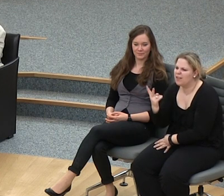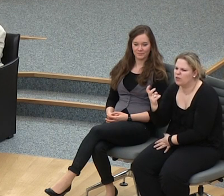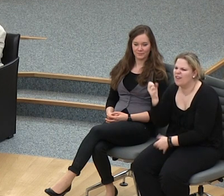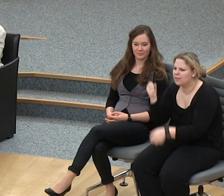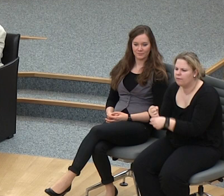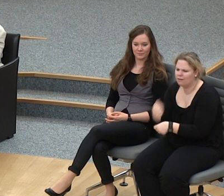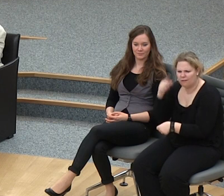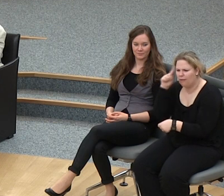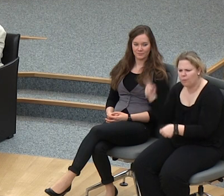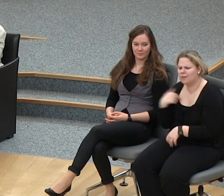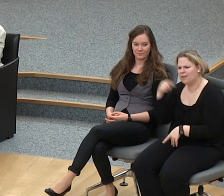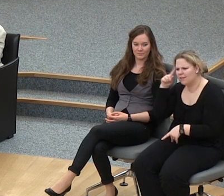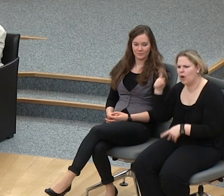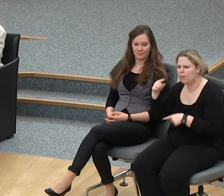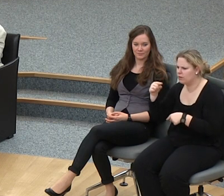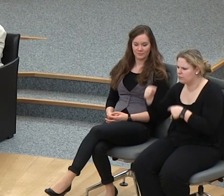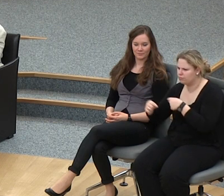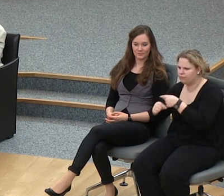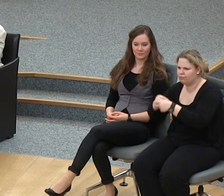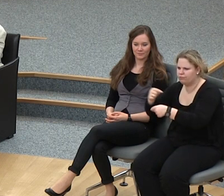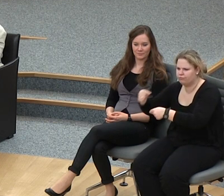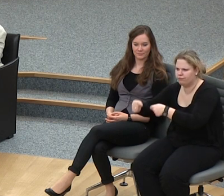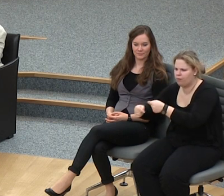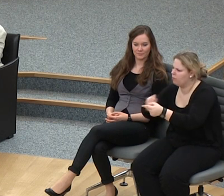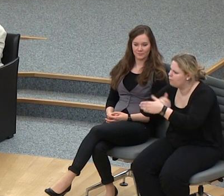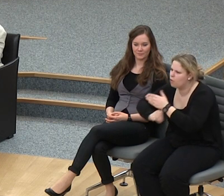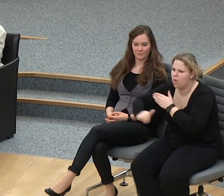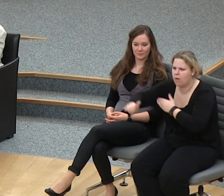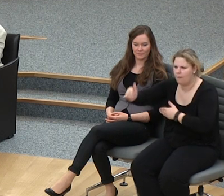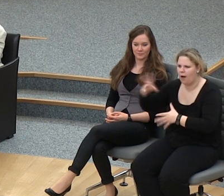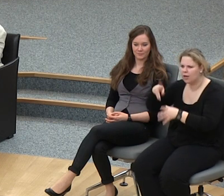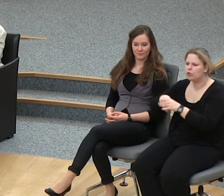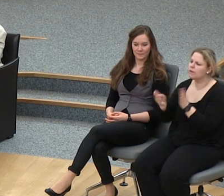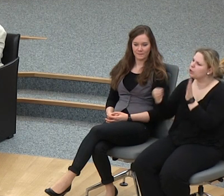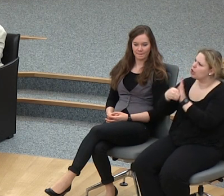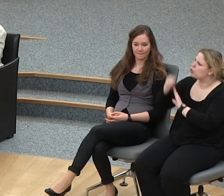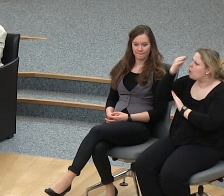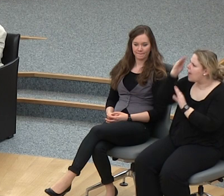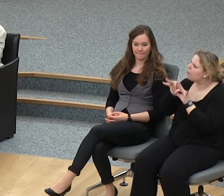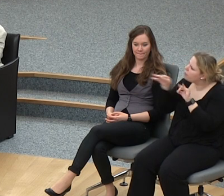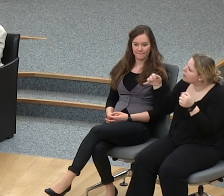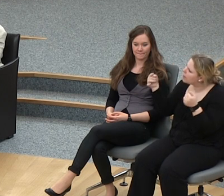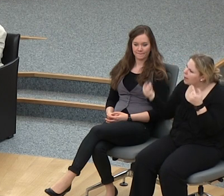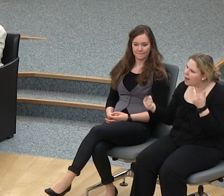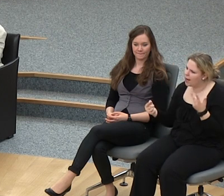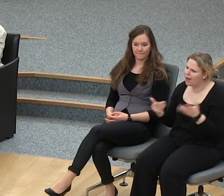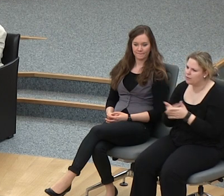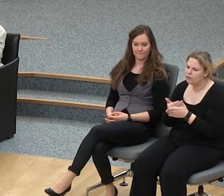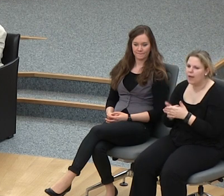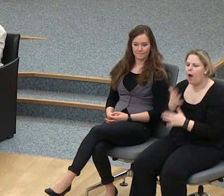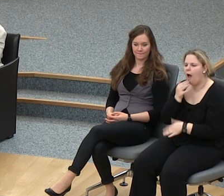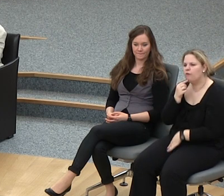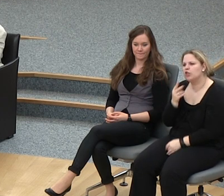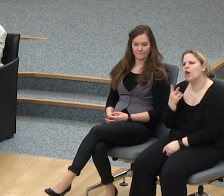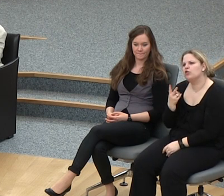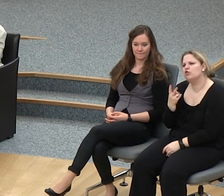Prozess. Vielleicht haben wir diesen Gesichtspunkt in diesem Plan etwas zu wenig berücksichtigt, aber man kann ja